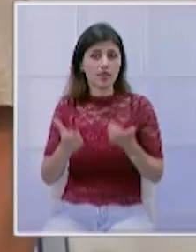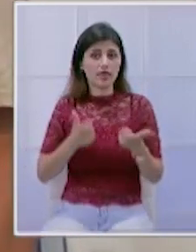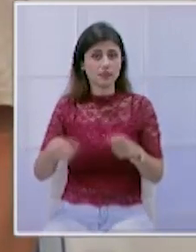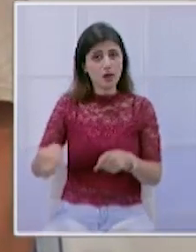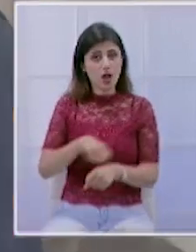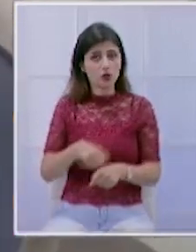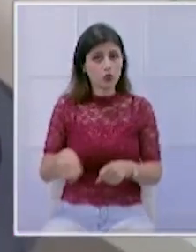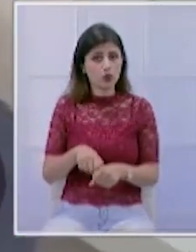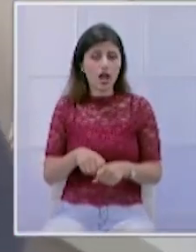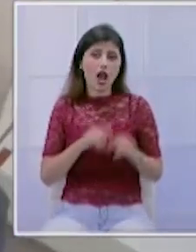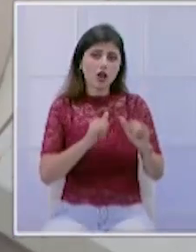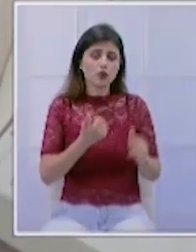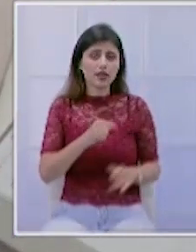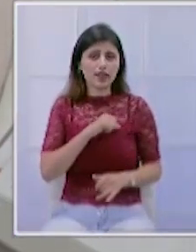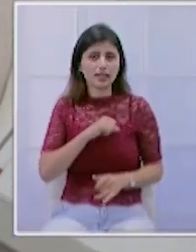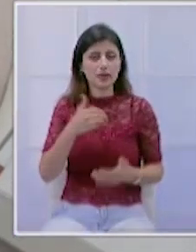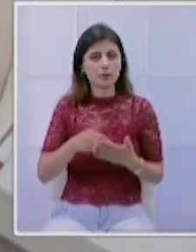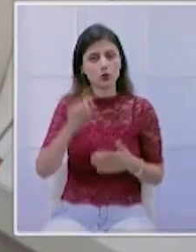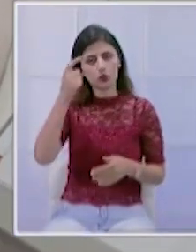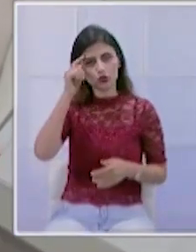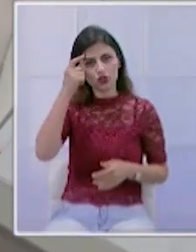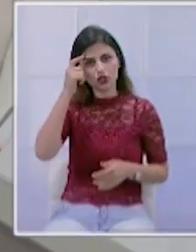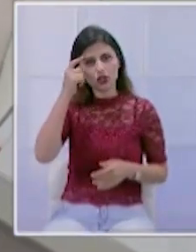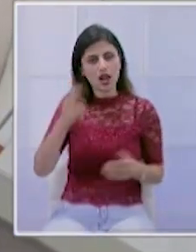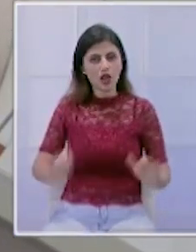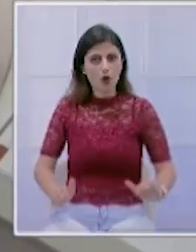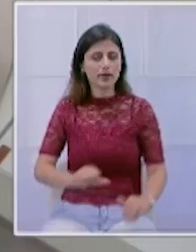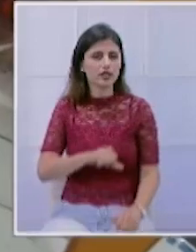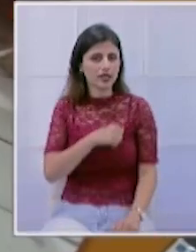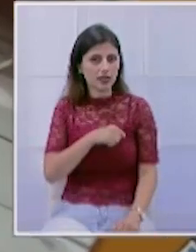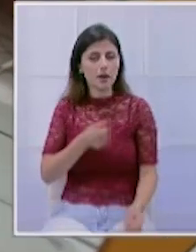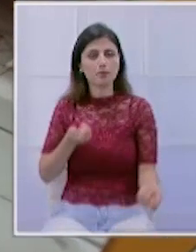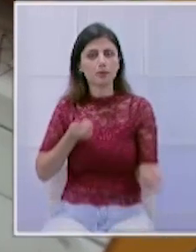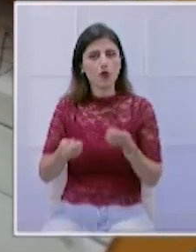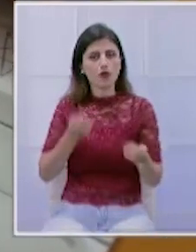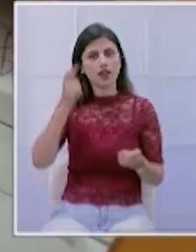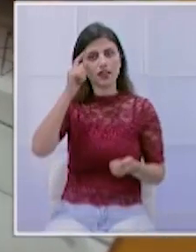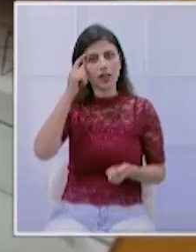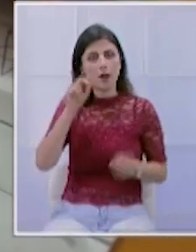știință la copii și tineri, promovând conceptul "Pune mâna și testează".